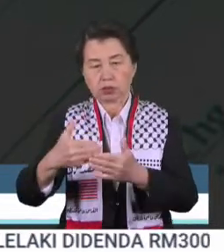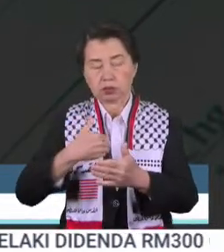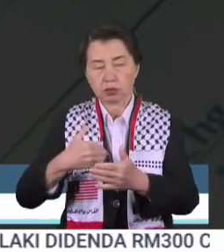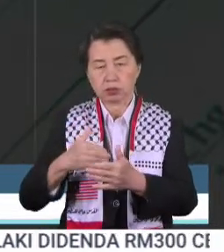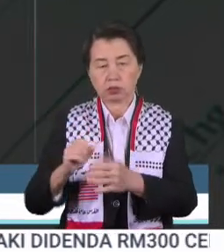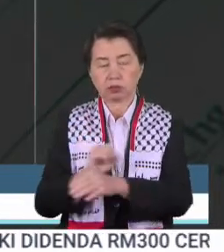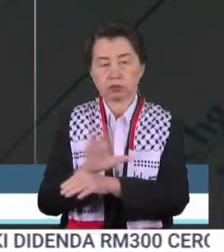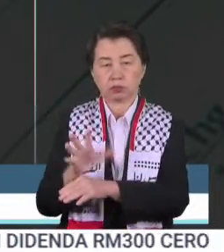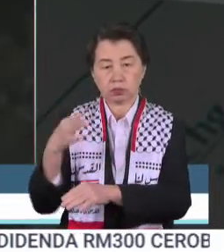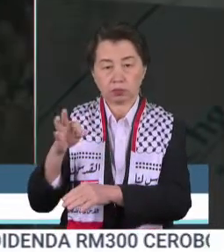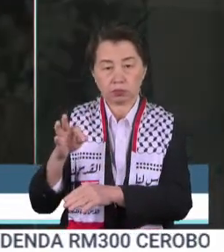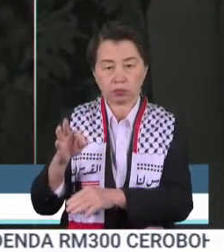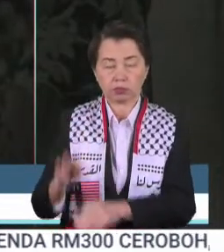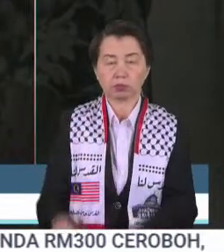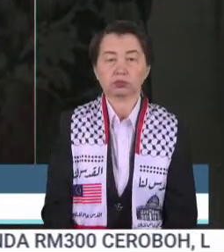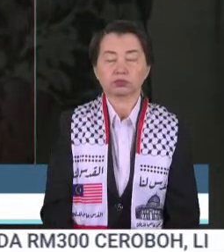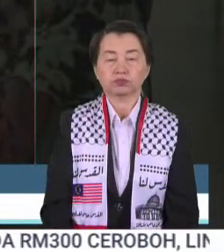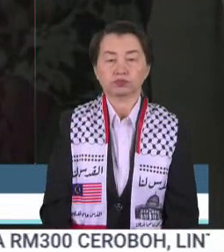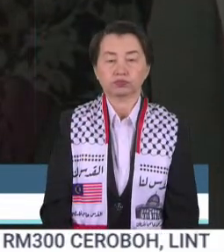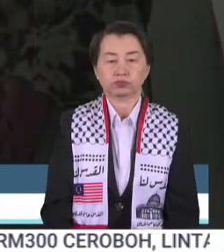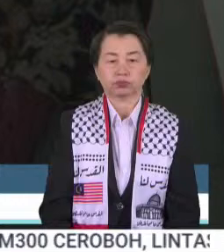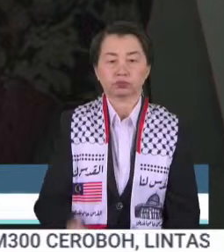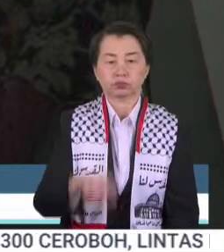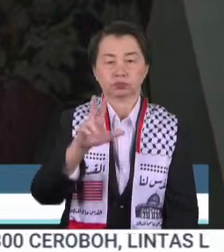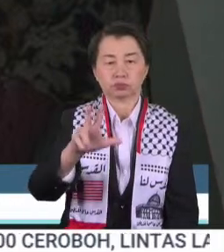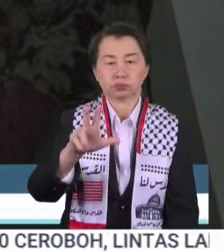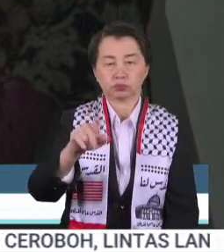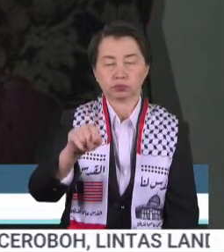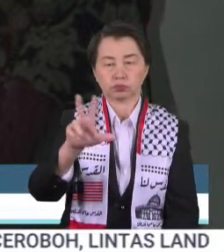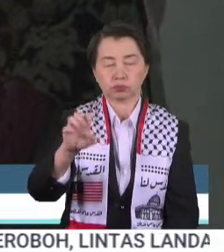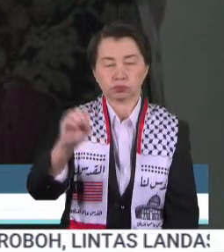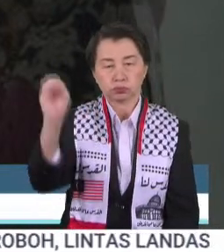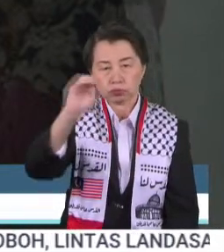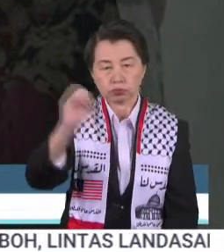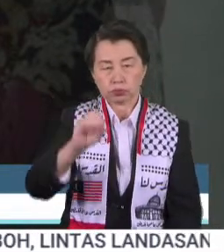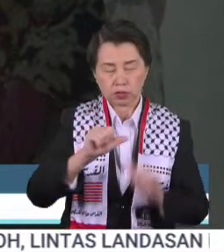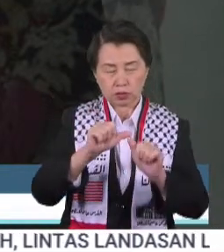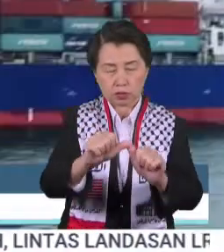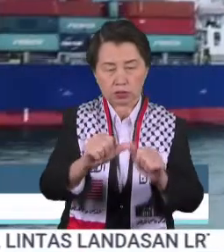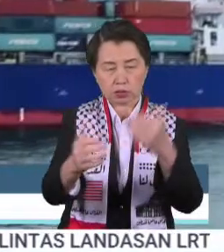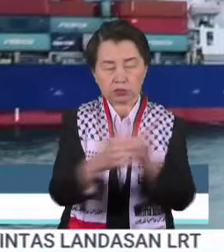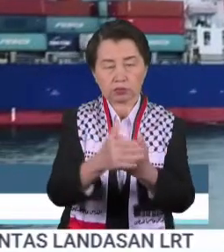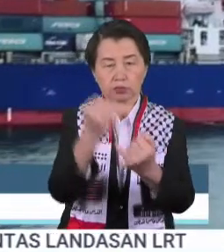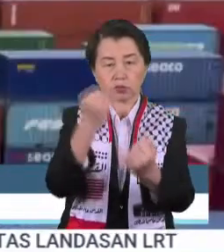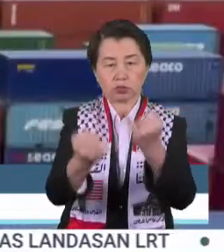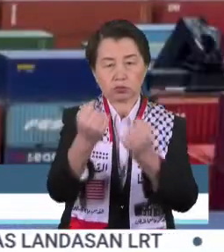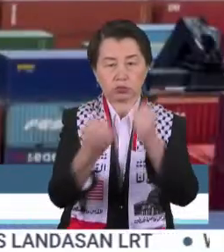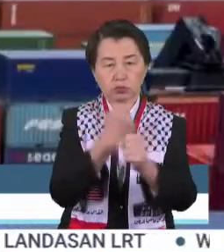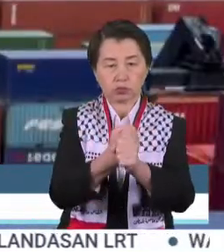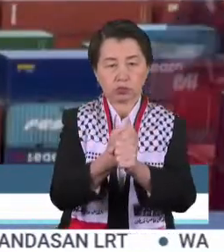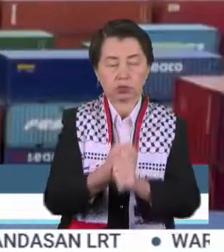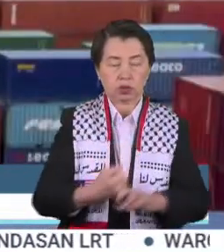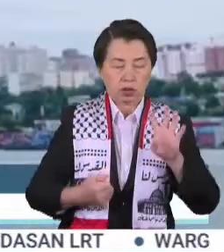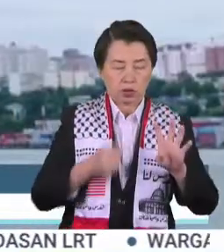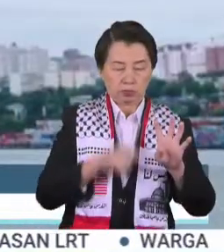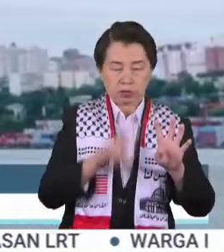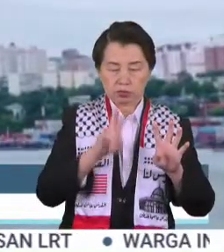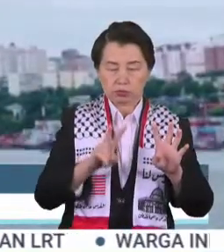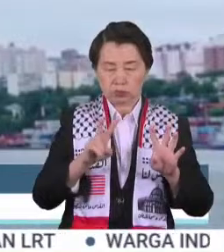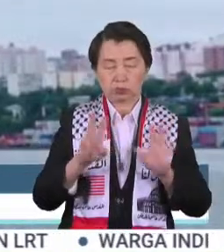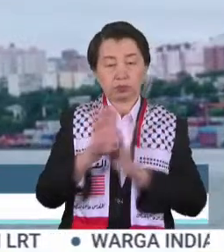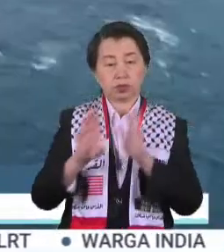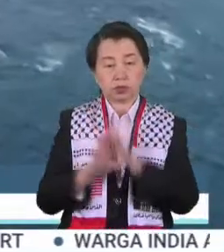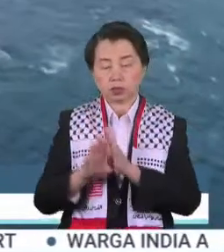pra-pandemik COVID-19. Kadar 3% itu kekal sehingga hujung tahun. 4.2